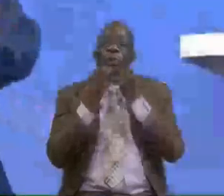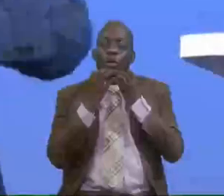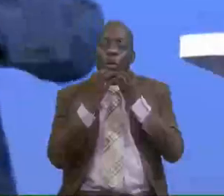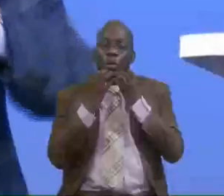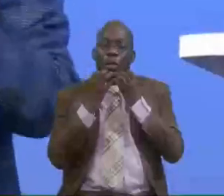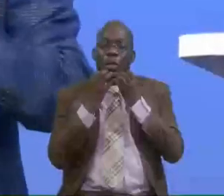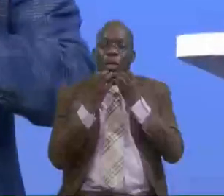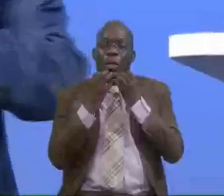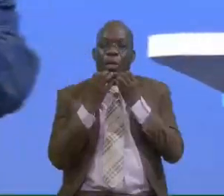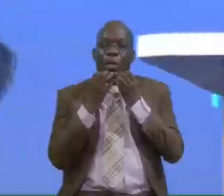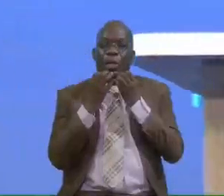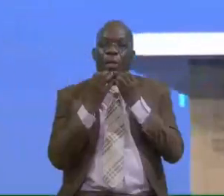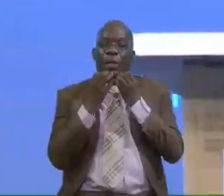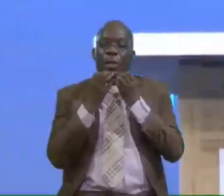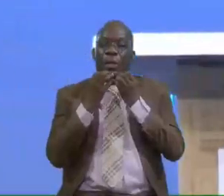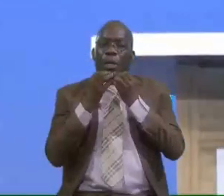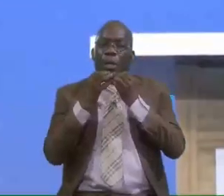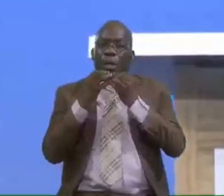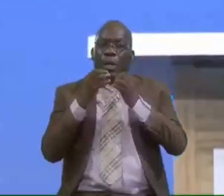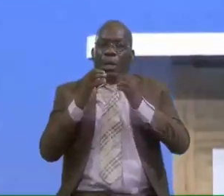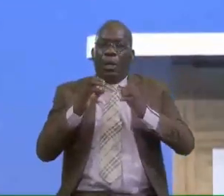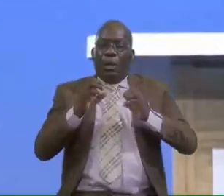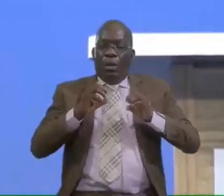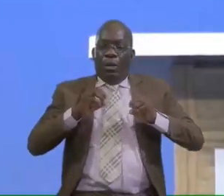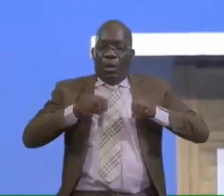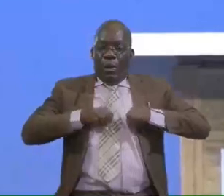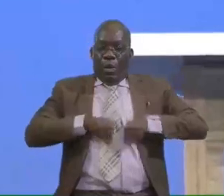l'imputation précieuse pour ceux qui sont